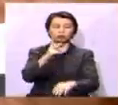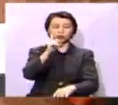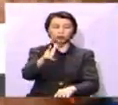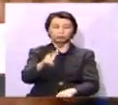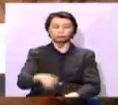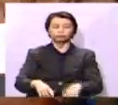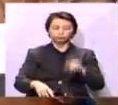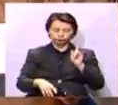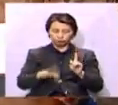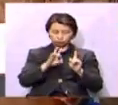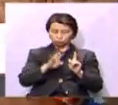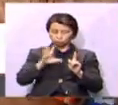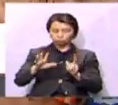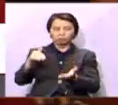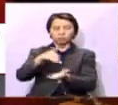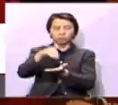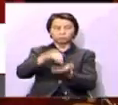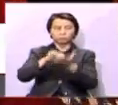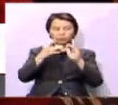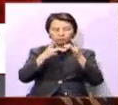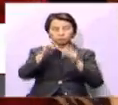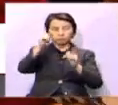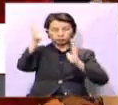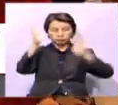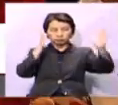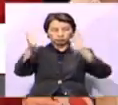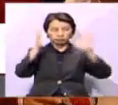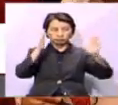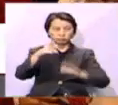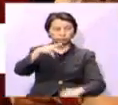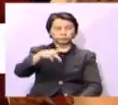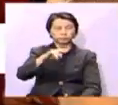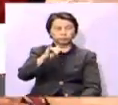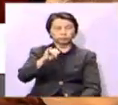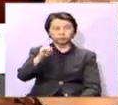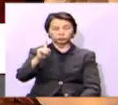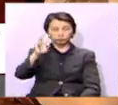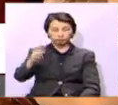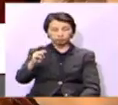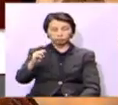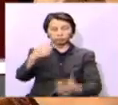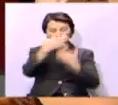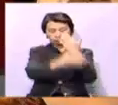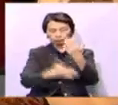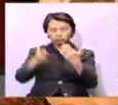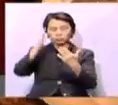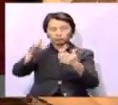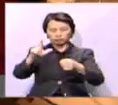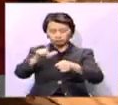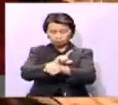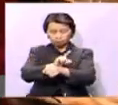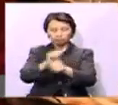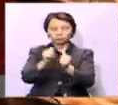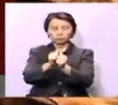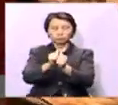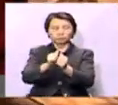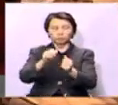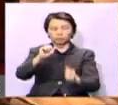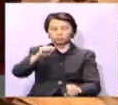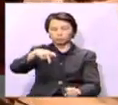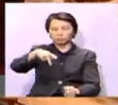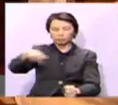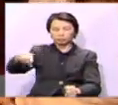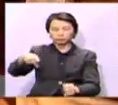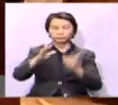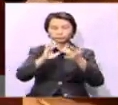Sebanyak 175 pusat internet Satu Malaysia PI1M di seluruh negara bakal dilengkapi dengan aplikasi